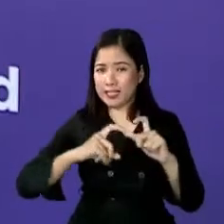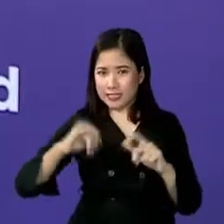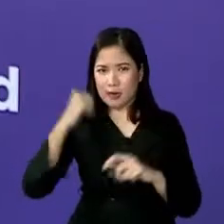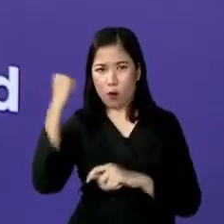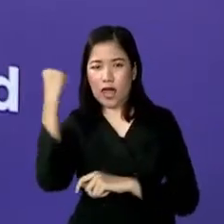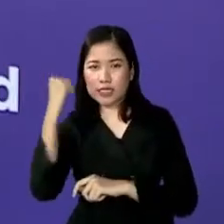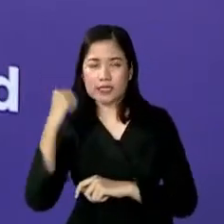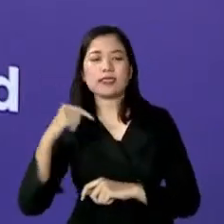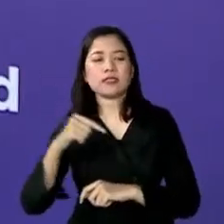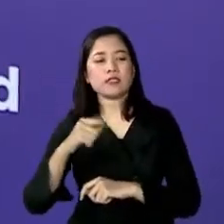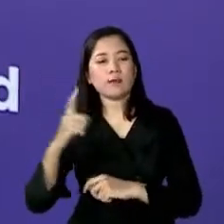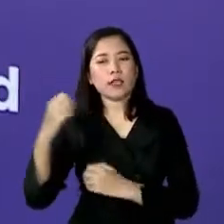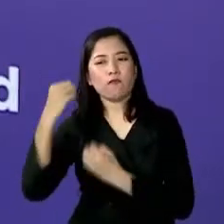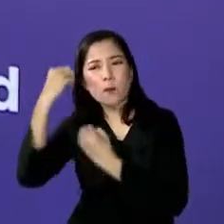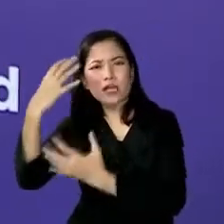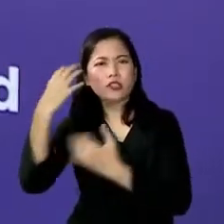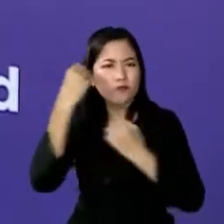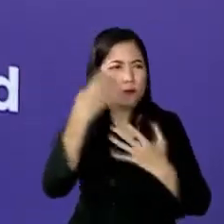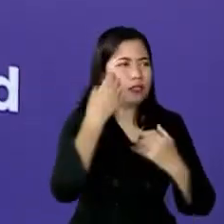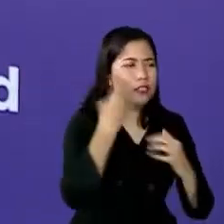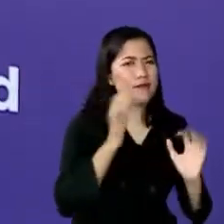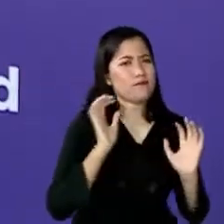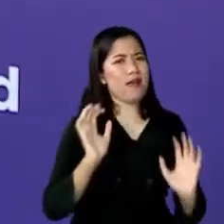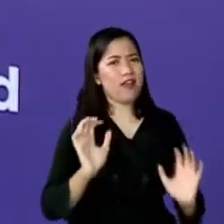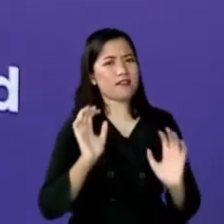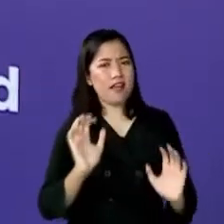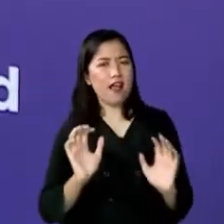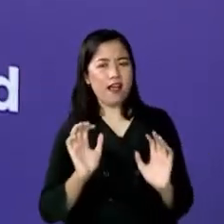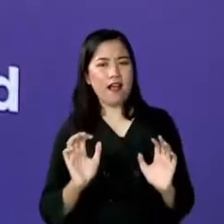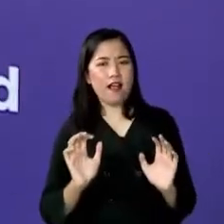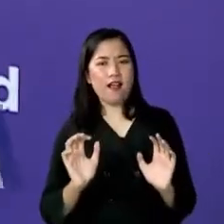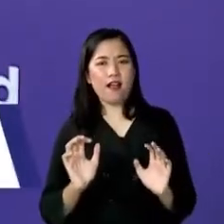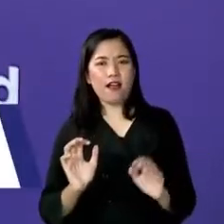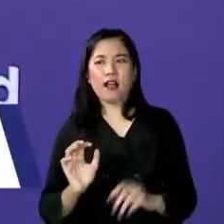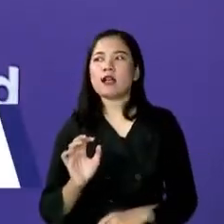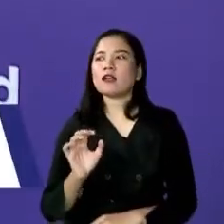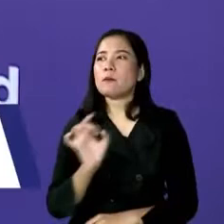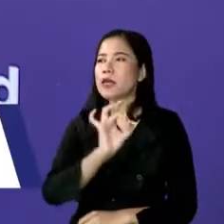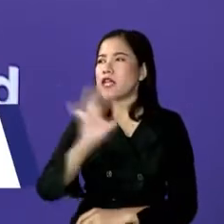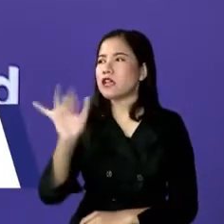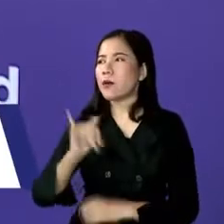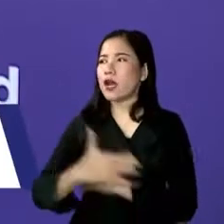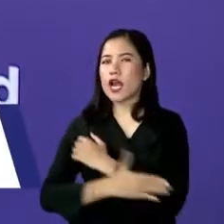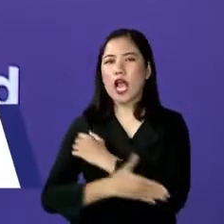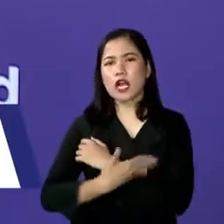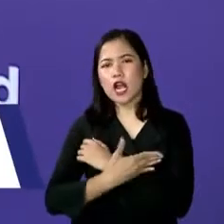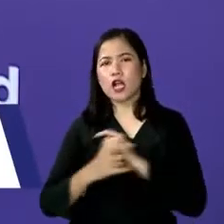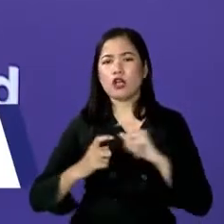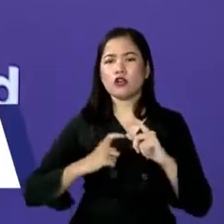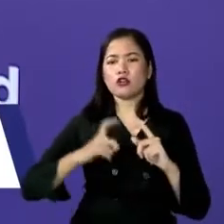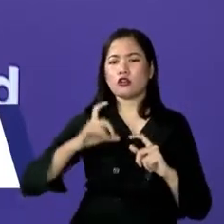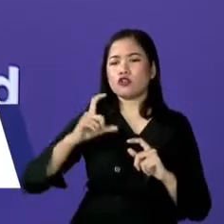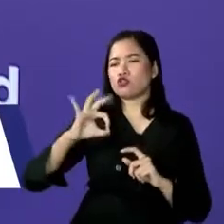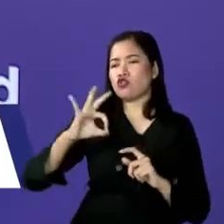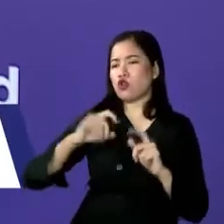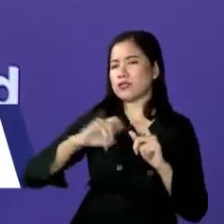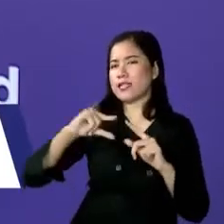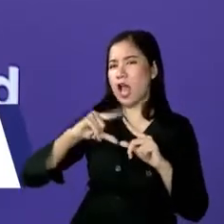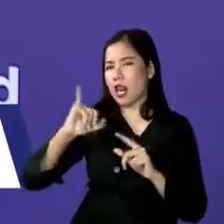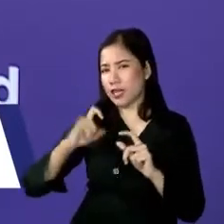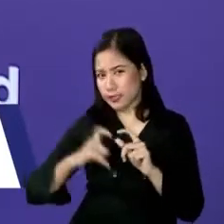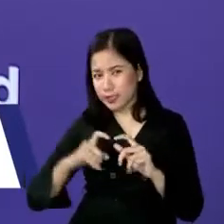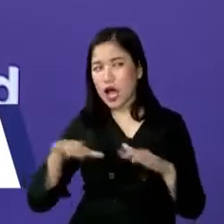arus informasi itu apa mengalir ke masyarakat beda dengan negara-negara sosialis atau komunis yang